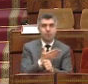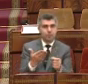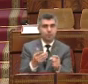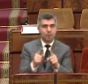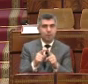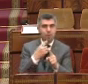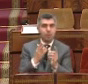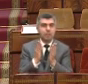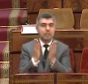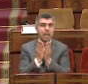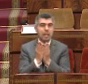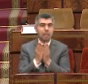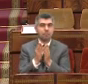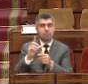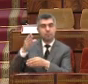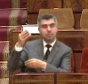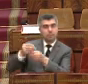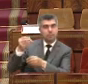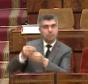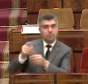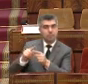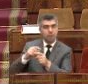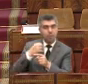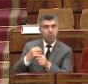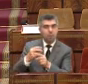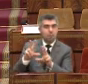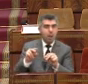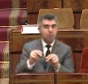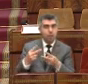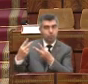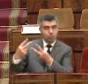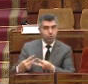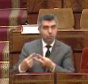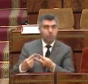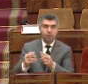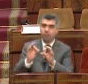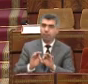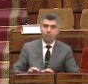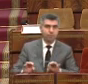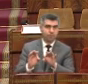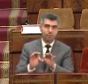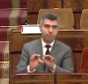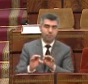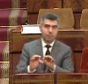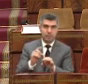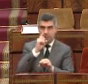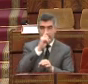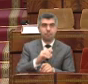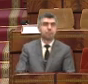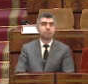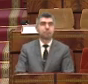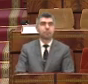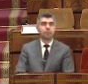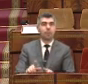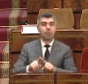بعد راه ما بقاش غير مكمل للتعليم الحضوري، وانما قد يصبح هو الاصل في الاصل ديالو. ولهذا يجب